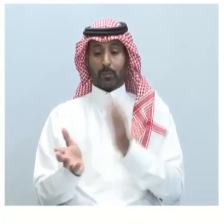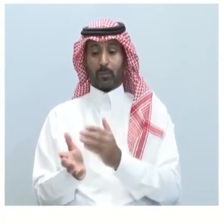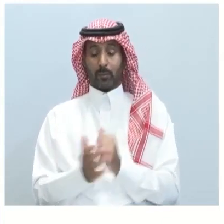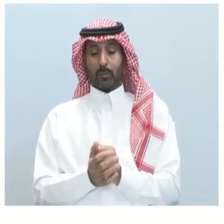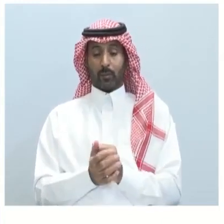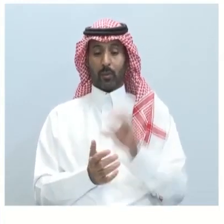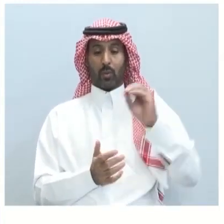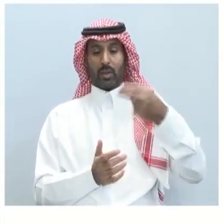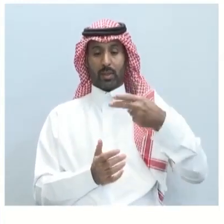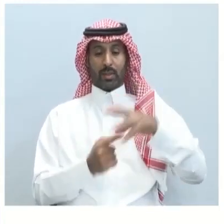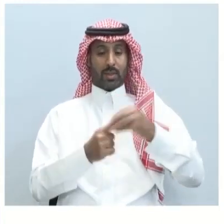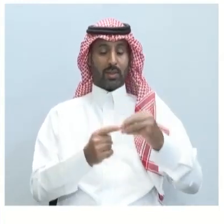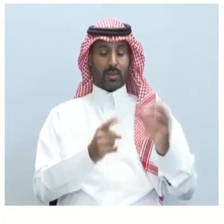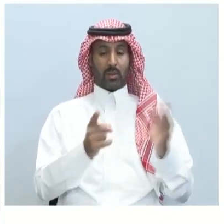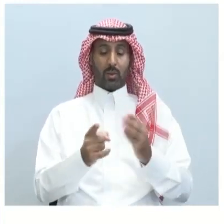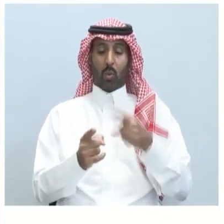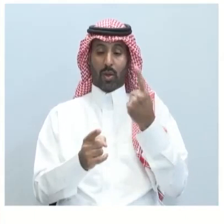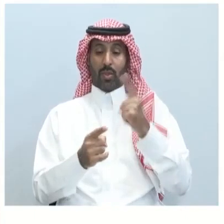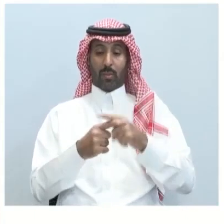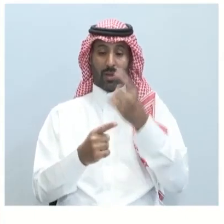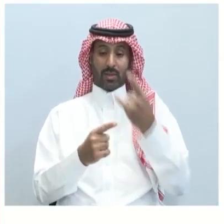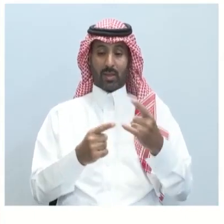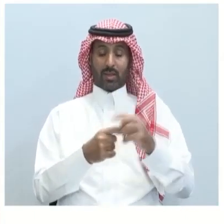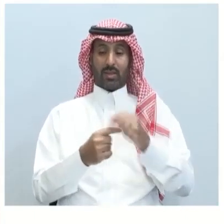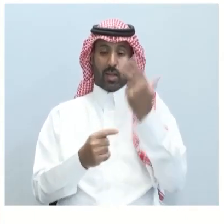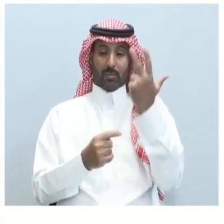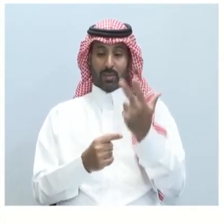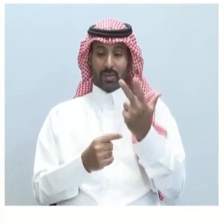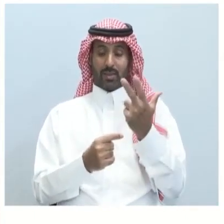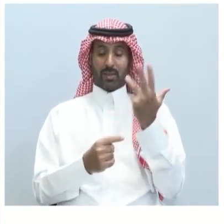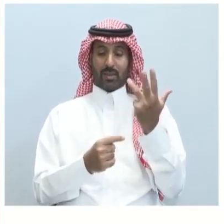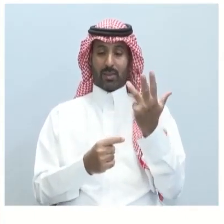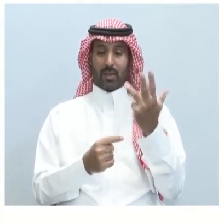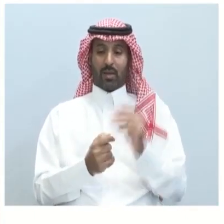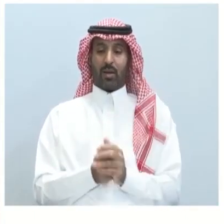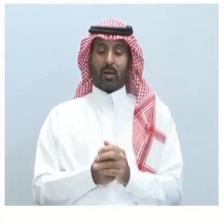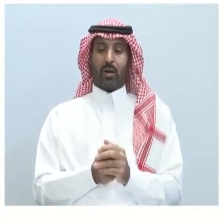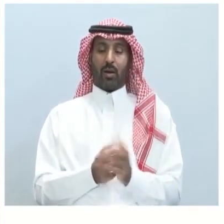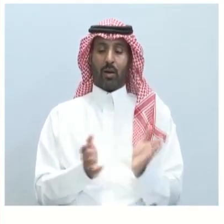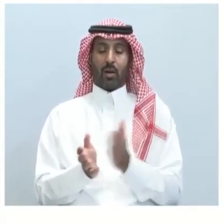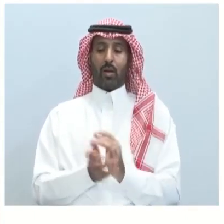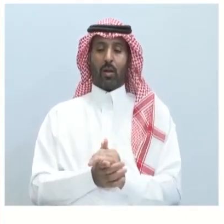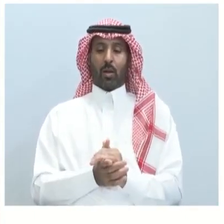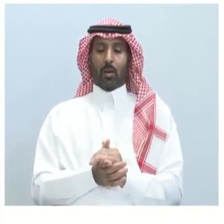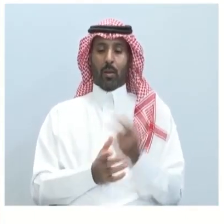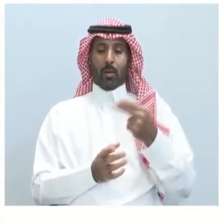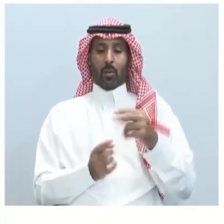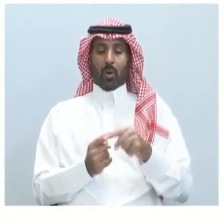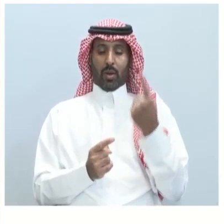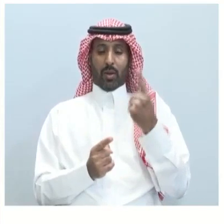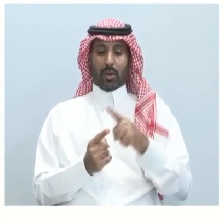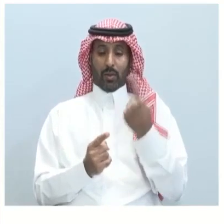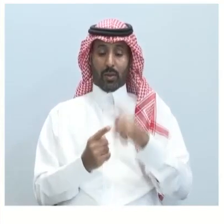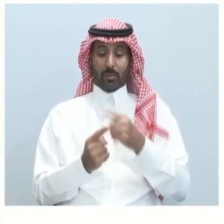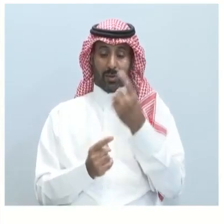ذلك اذا تركيز عين الهيدروكسيد سوف يساوي واحد ضرب عشره اس سالب كم اس سالب تسعه فانا عندي الهيدروكسيد واحد ضرب